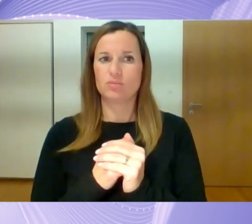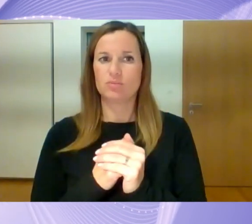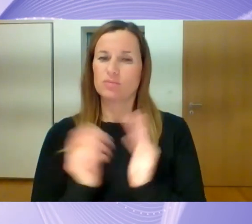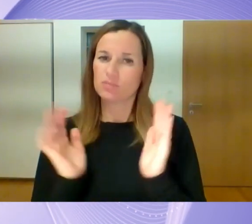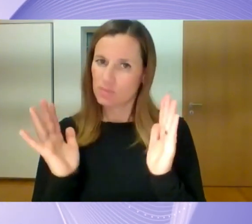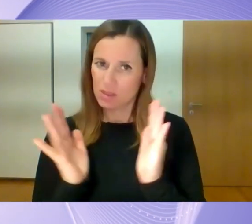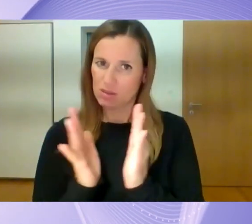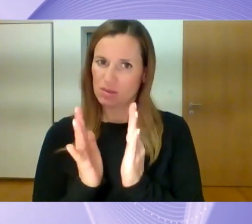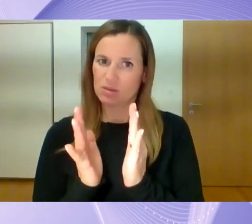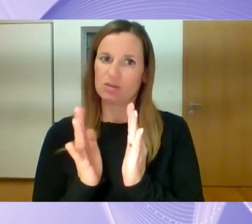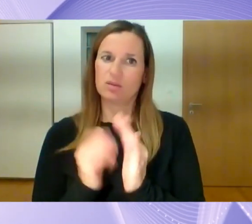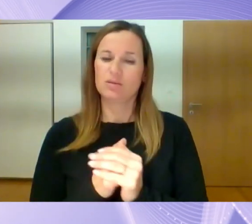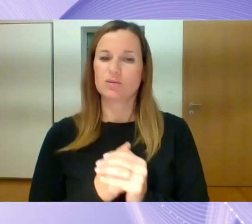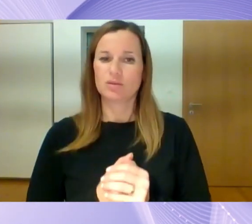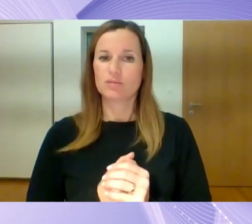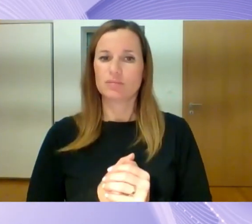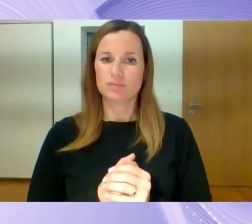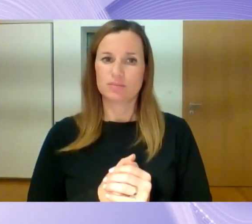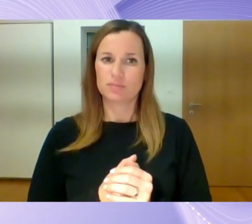Pa še enkrat močno stisnite